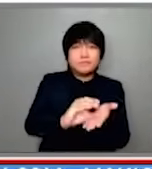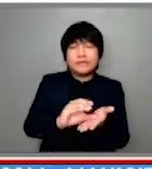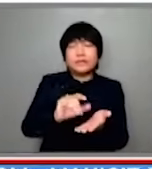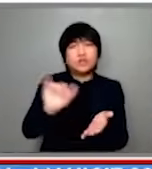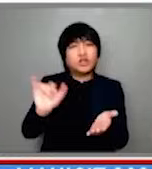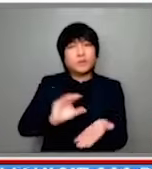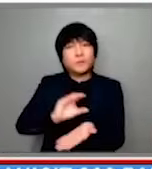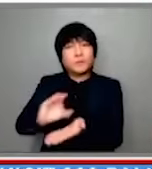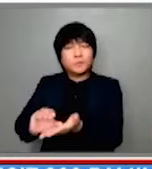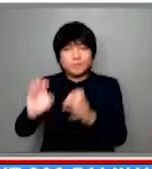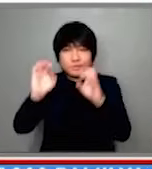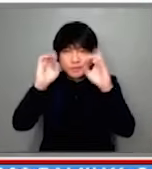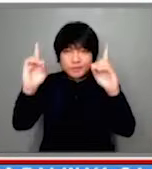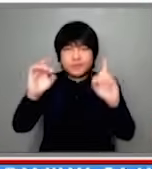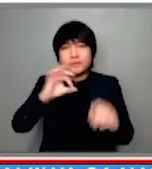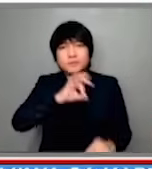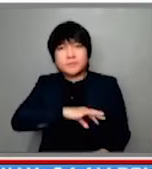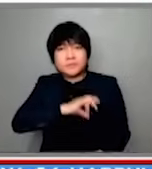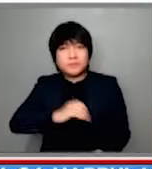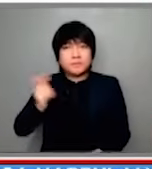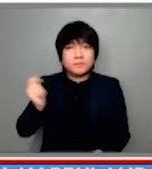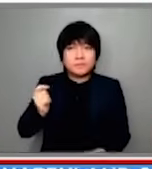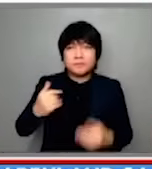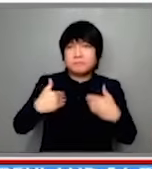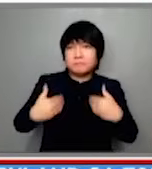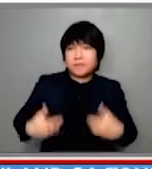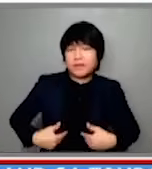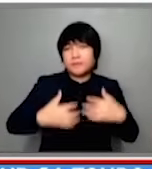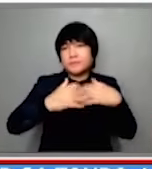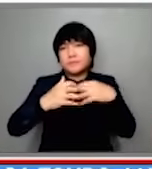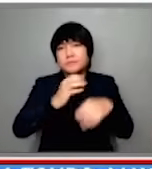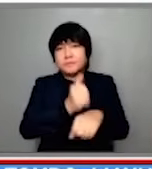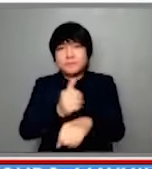mga benepisyo at infrastructure.